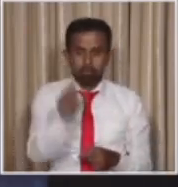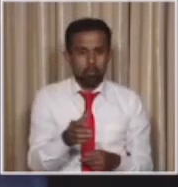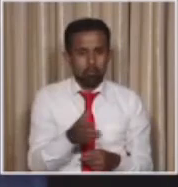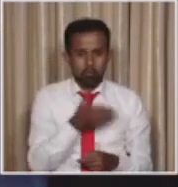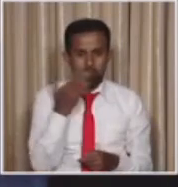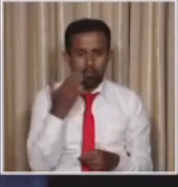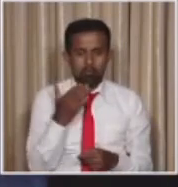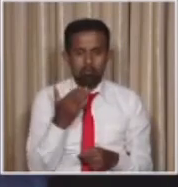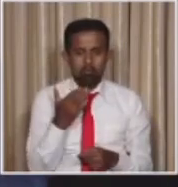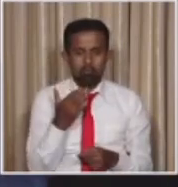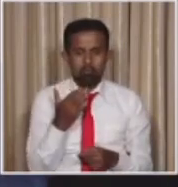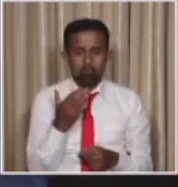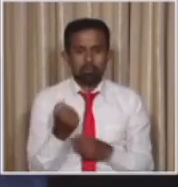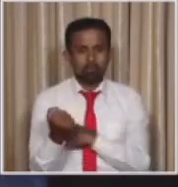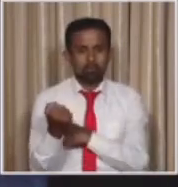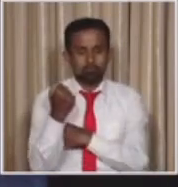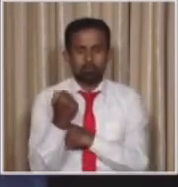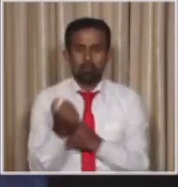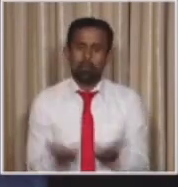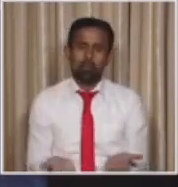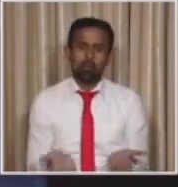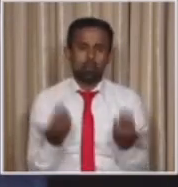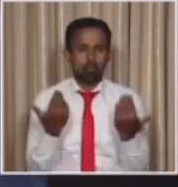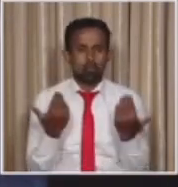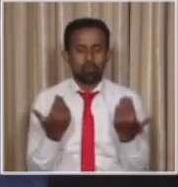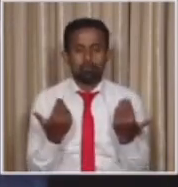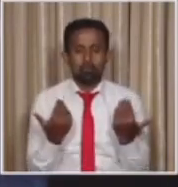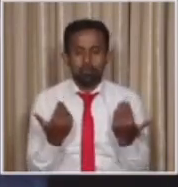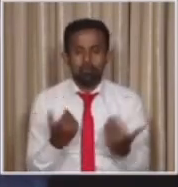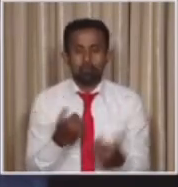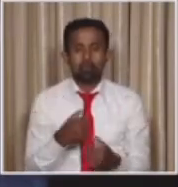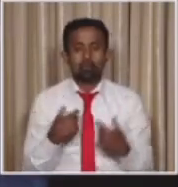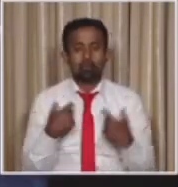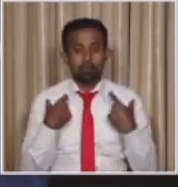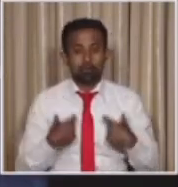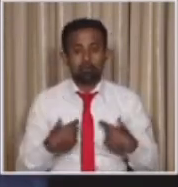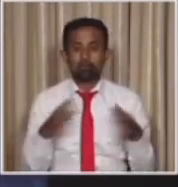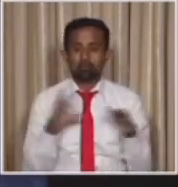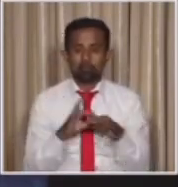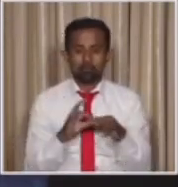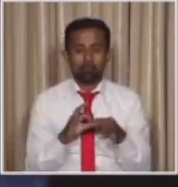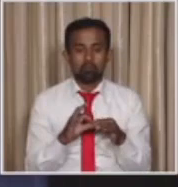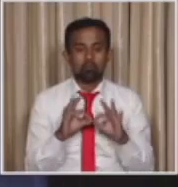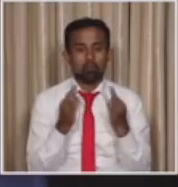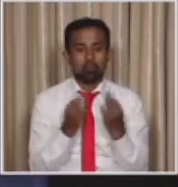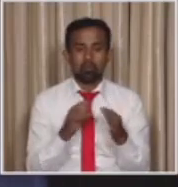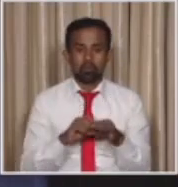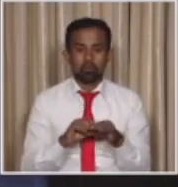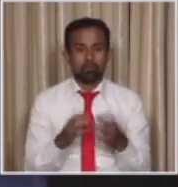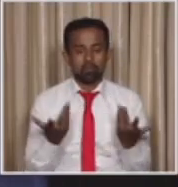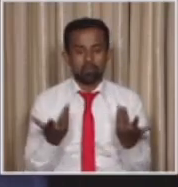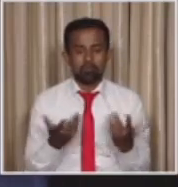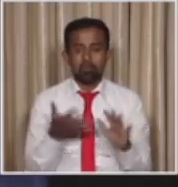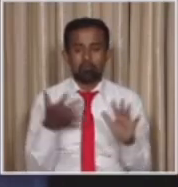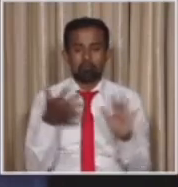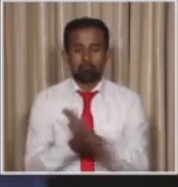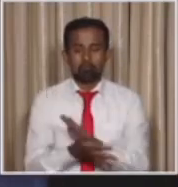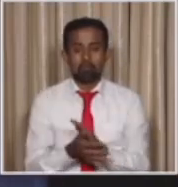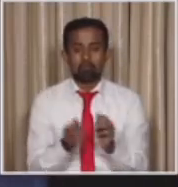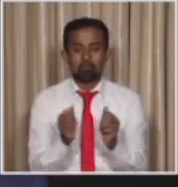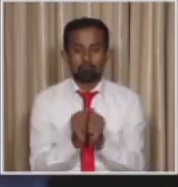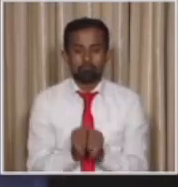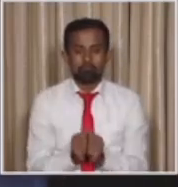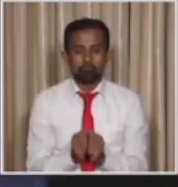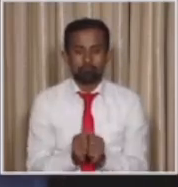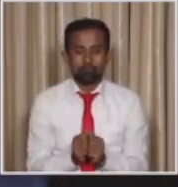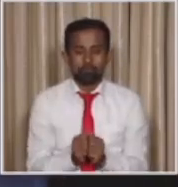මේකේ මොන බලාධිකාරිය තිබුණත් කමක් නැහැ. මේකට මොන රාජපක්ෂ කෙනෙක් සම්බන්ධ වුණත් කමක් නැහැ. නැහැ මේ මේ වැරදි වැඩේ වෙනුවෙන්